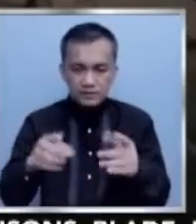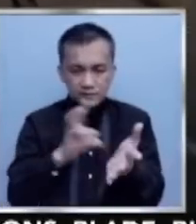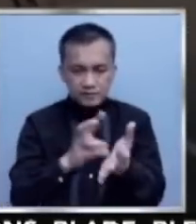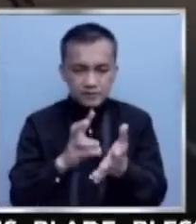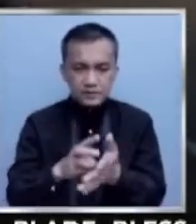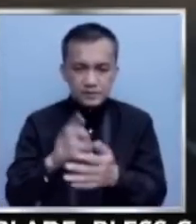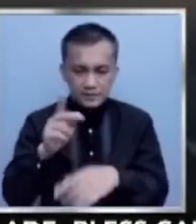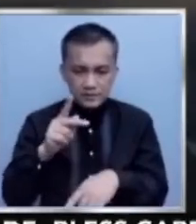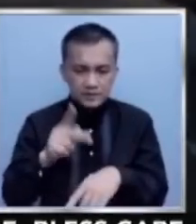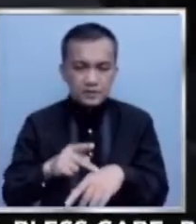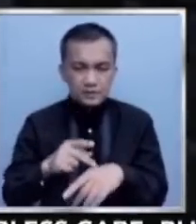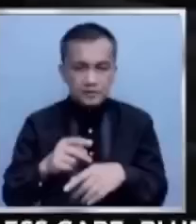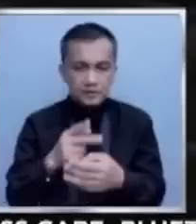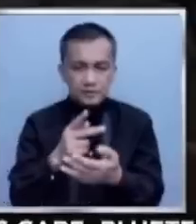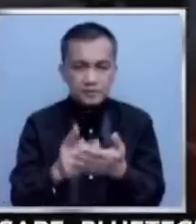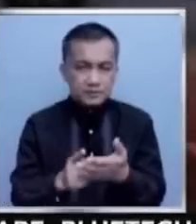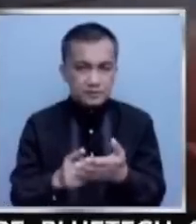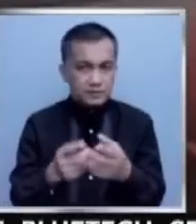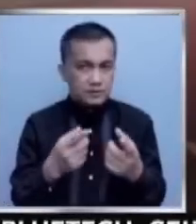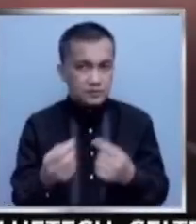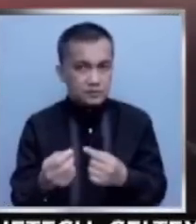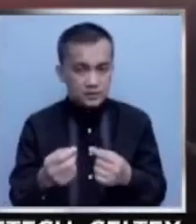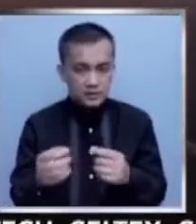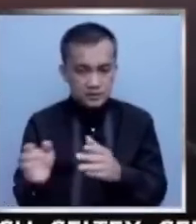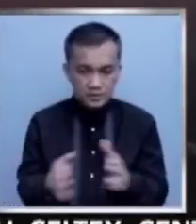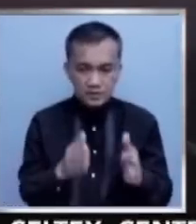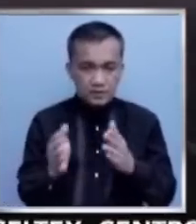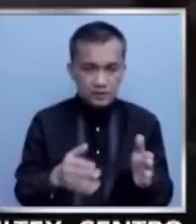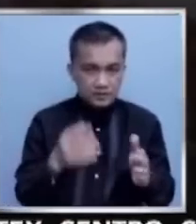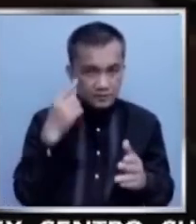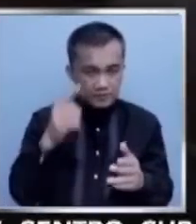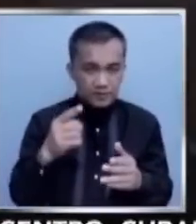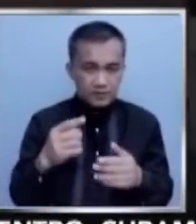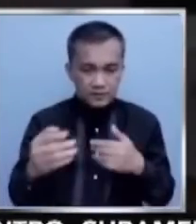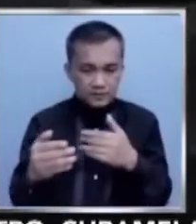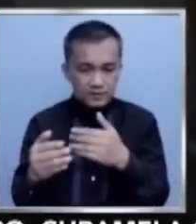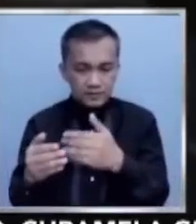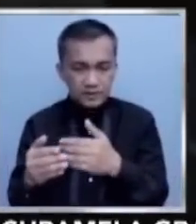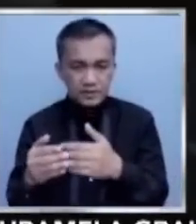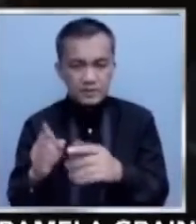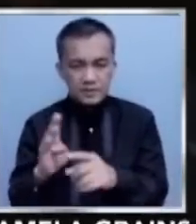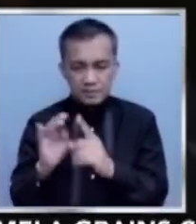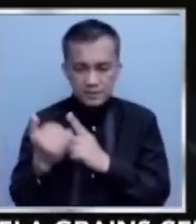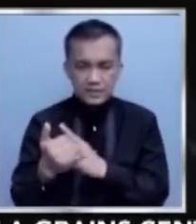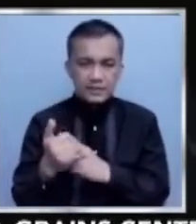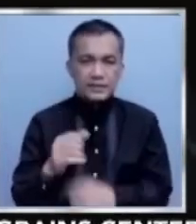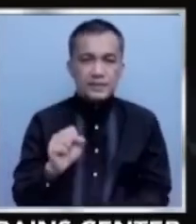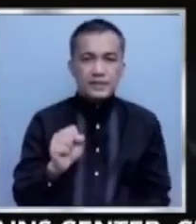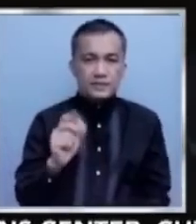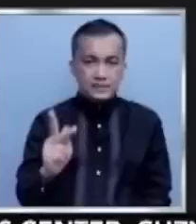Ito'y bahagi pa rin ng isinasagawang paghahanda para sa paparating na barangay at SK elections.